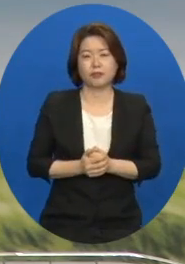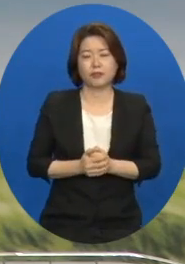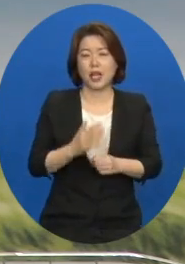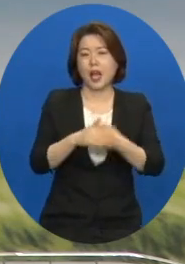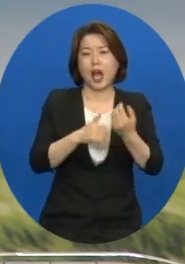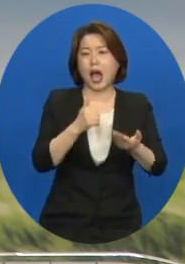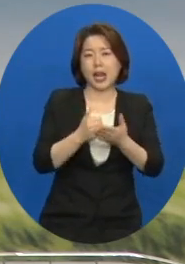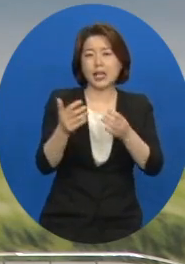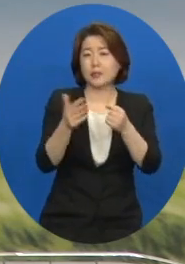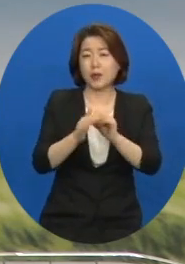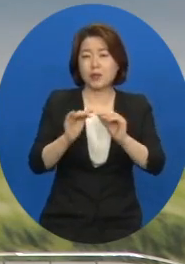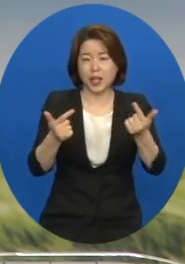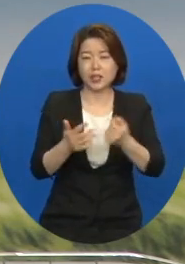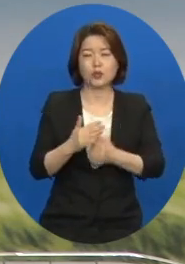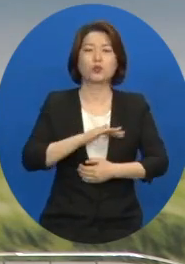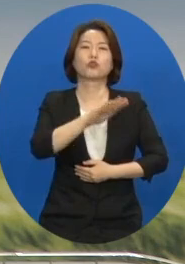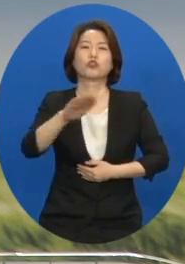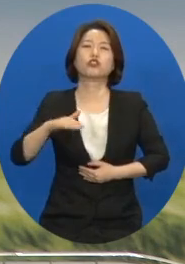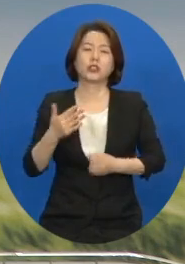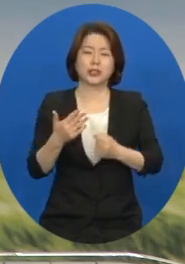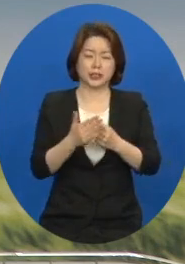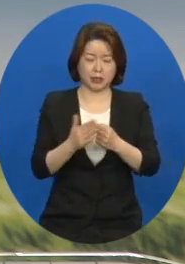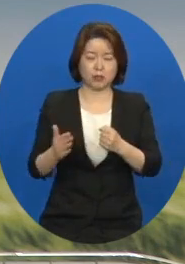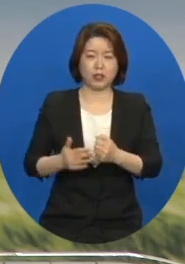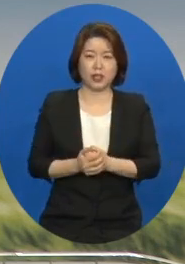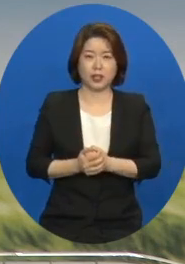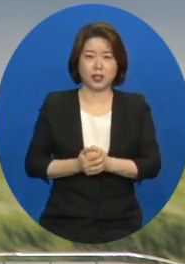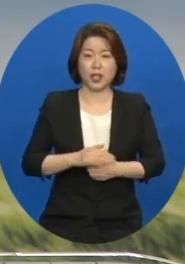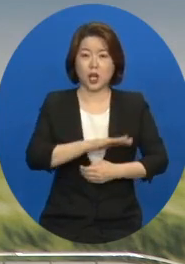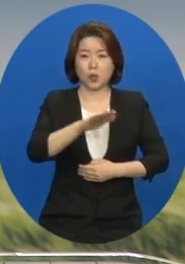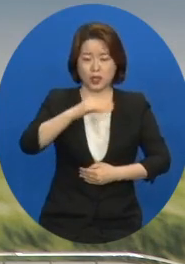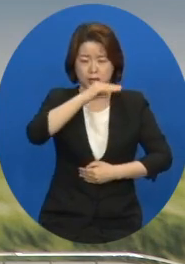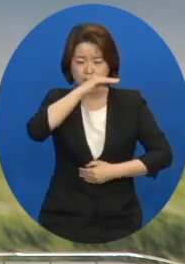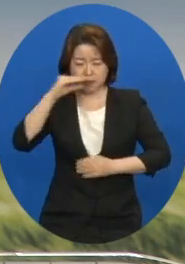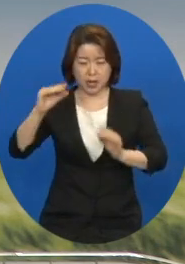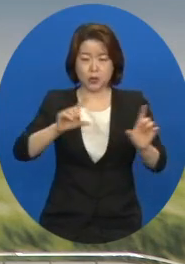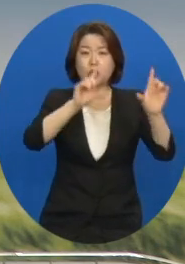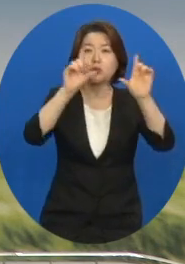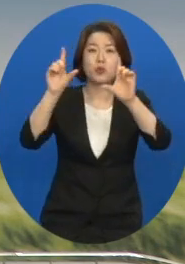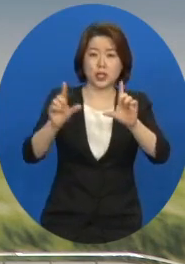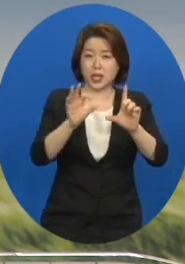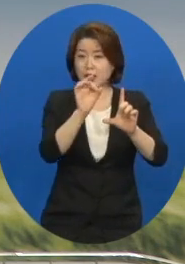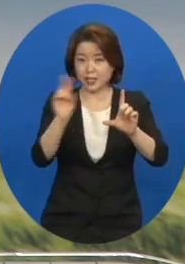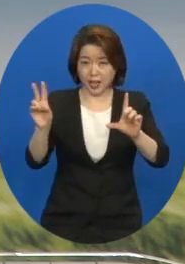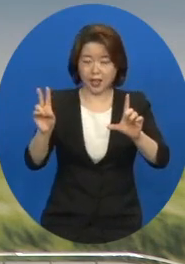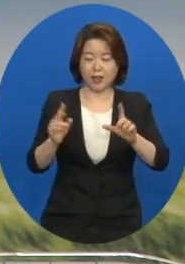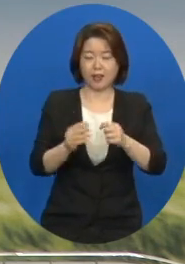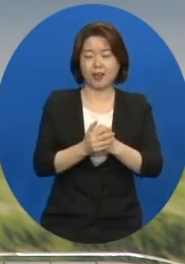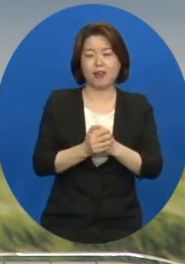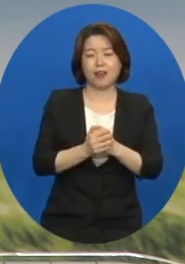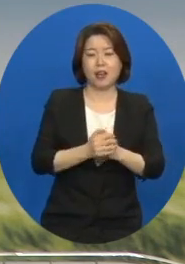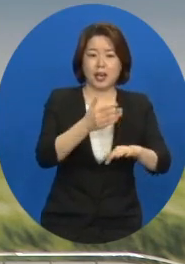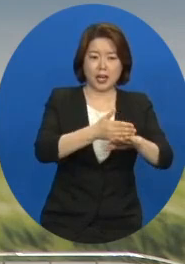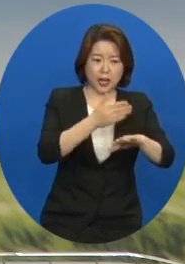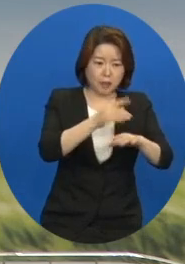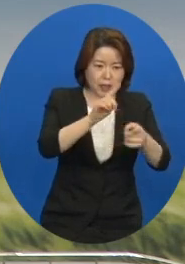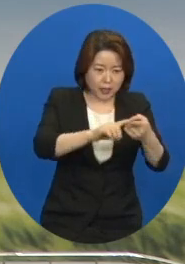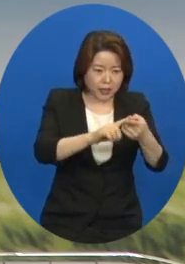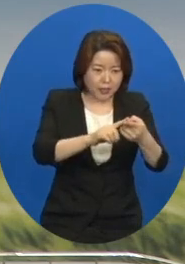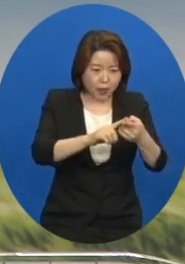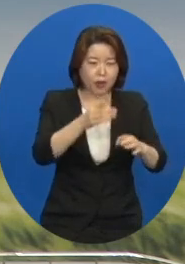아니고 우리 때문인 것입니다. 우리가 바로 살아야 감사할 것은 감사할 줄